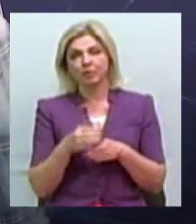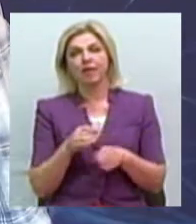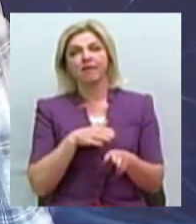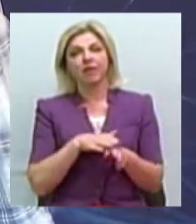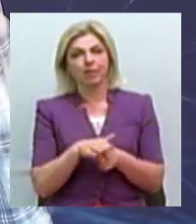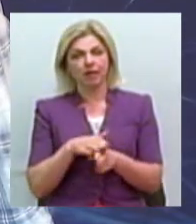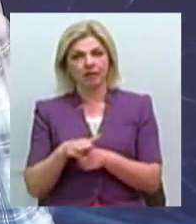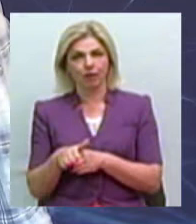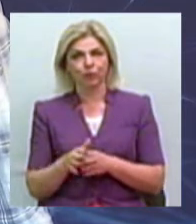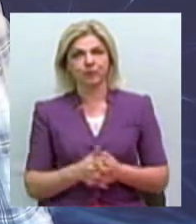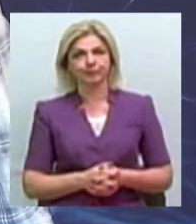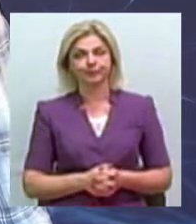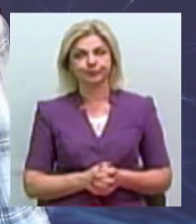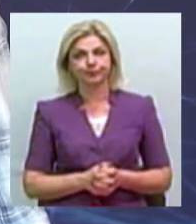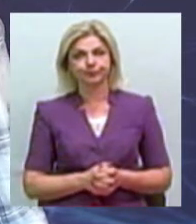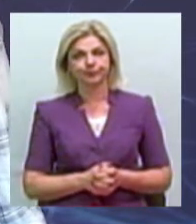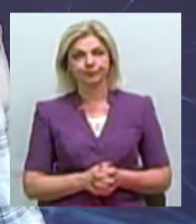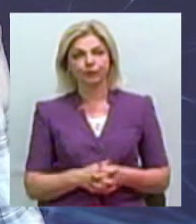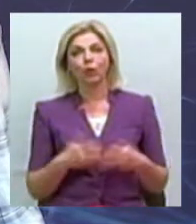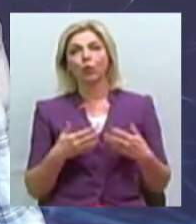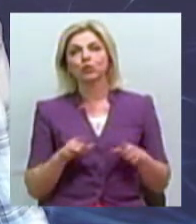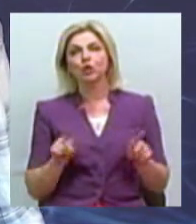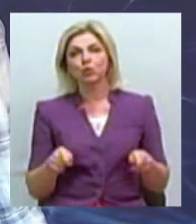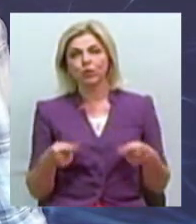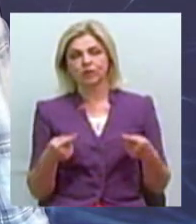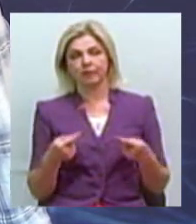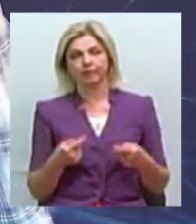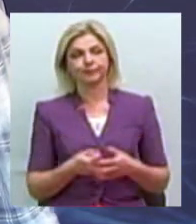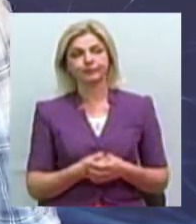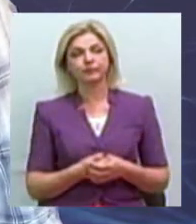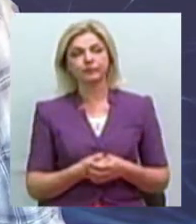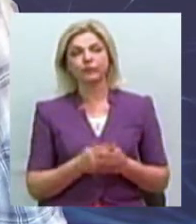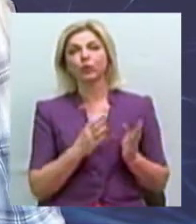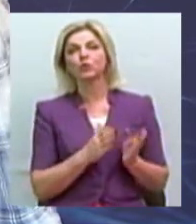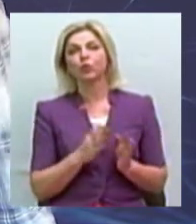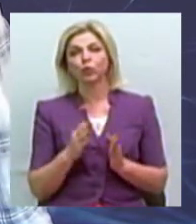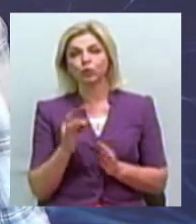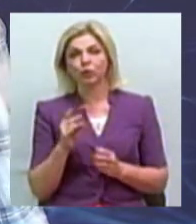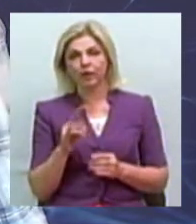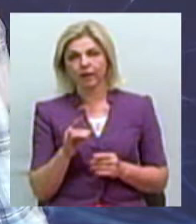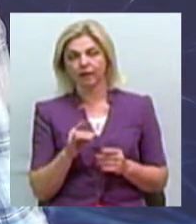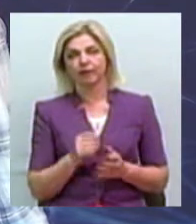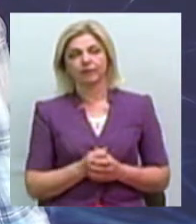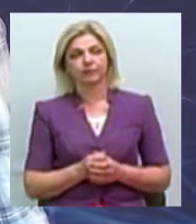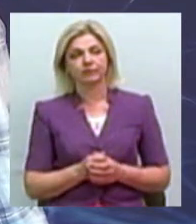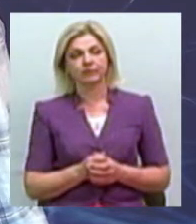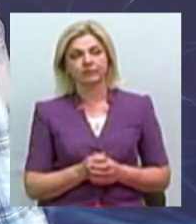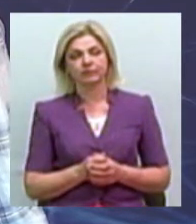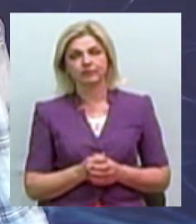Уже ну, созданы, во-первых, структуры